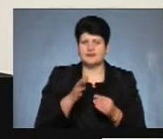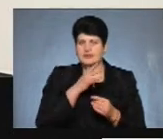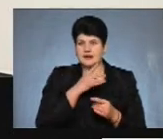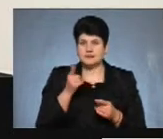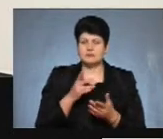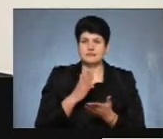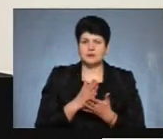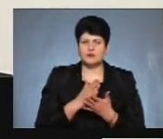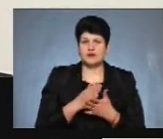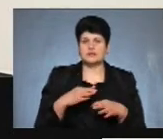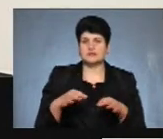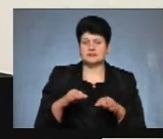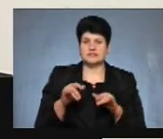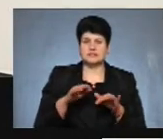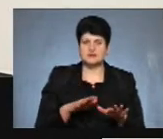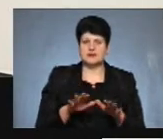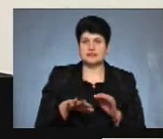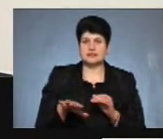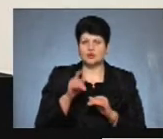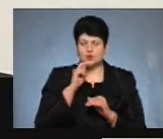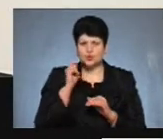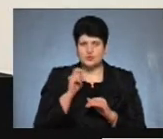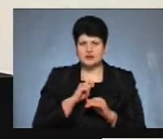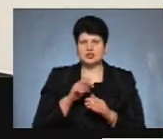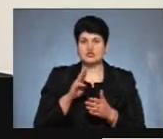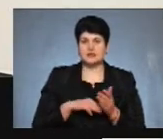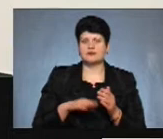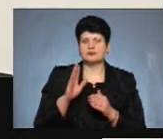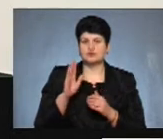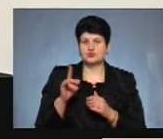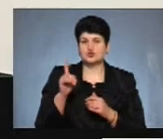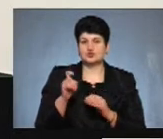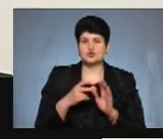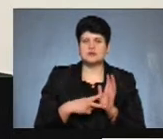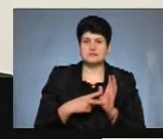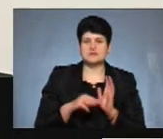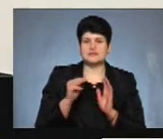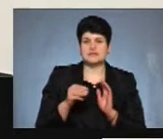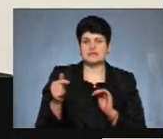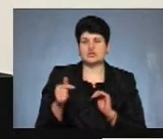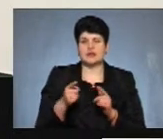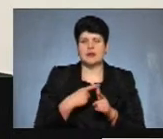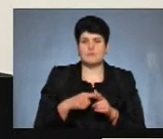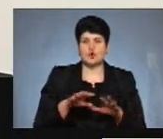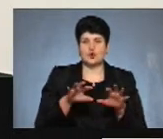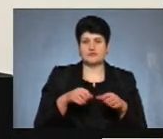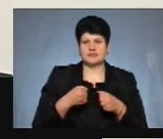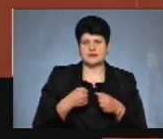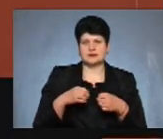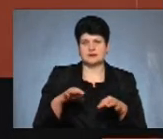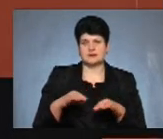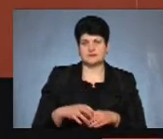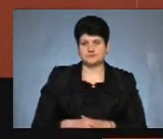даних транспортних засобів на території України, штраф буде складати 170 тисяч гривень або конфіскація даного транспортного